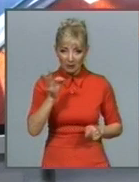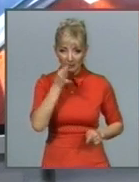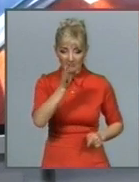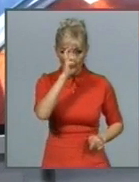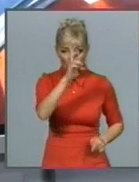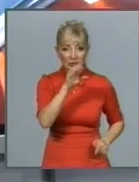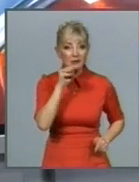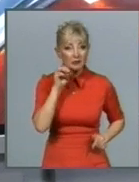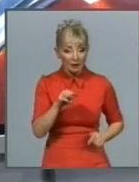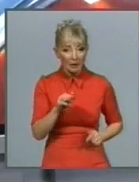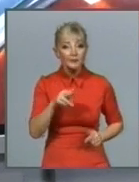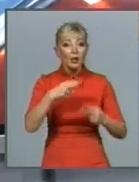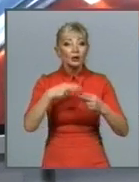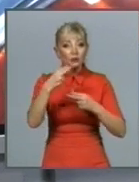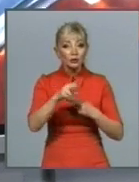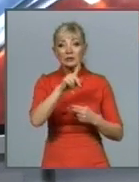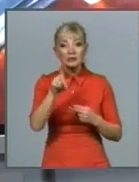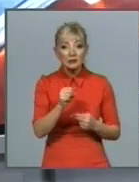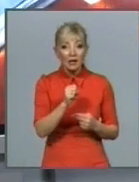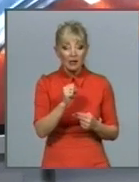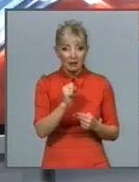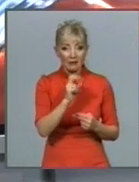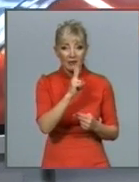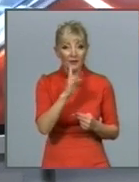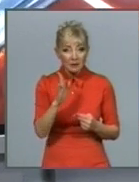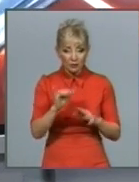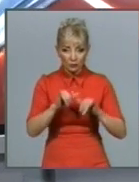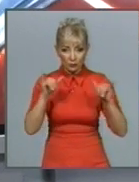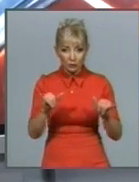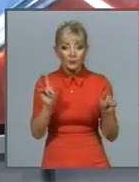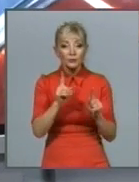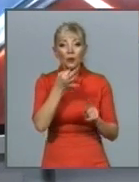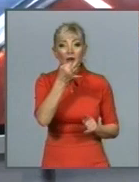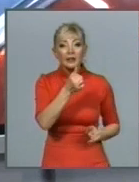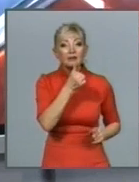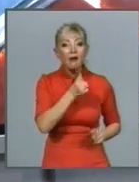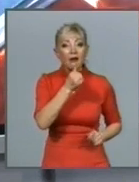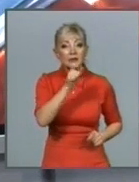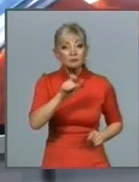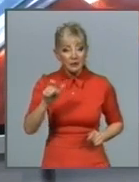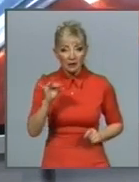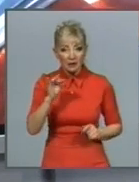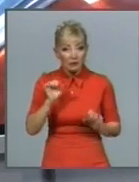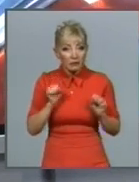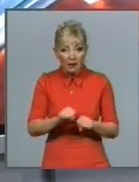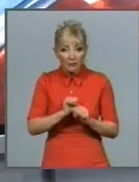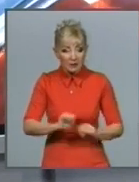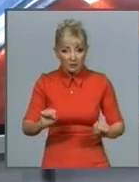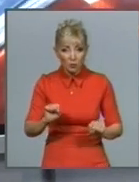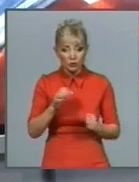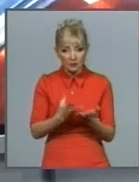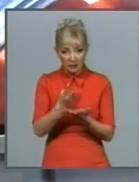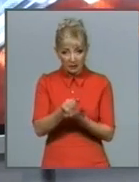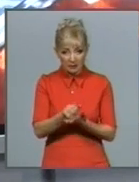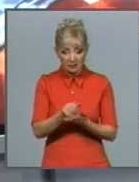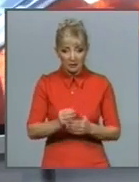Держстаті. Між тим, борги за комуналку лише зростають. Що говорять експерти про тарифи і неспроможність людей сплачувати рахунки – далі.